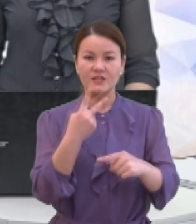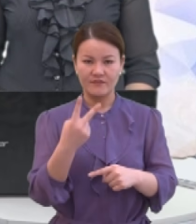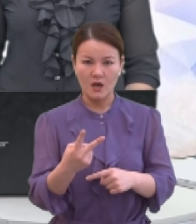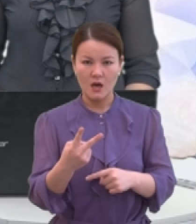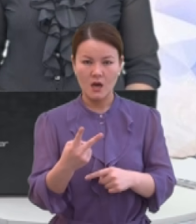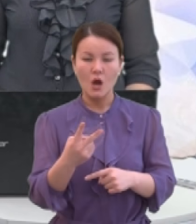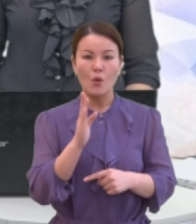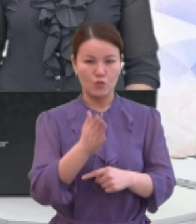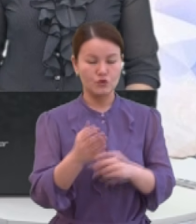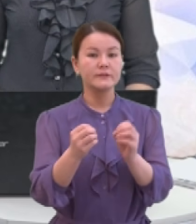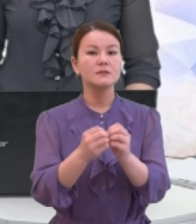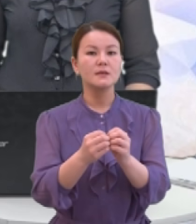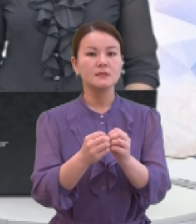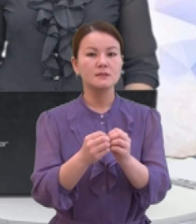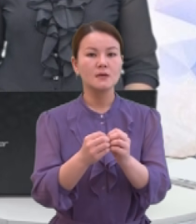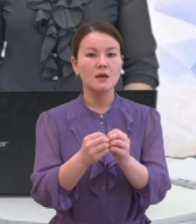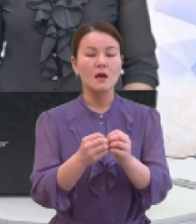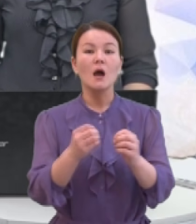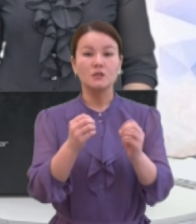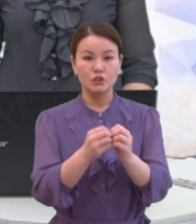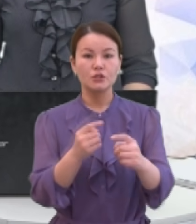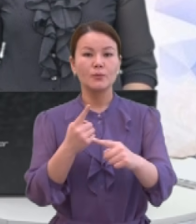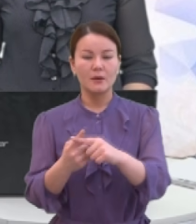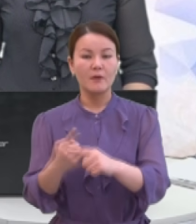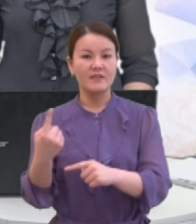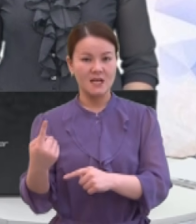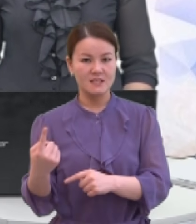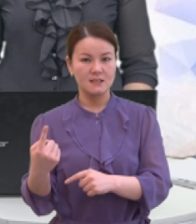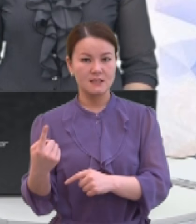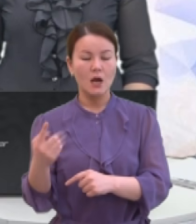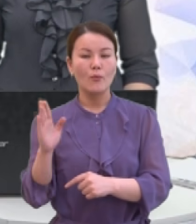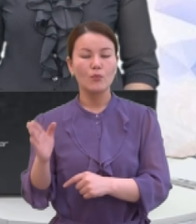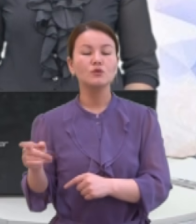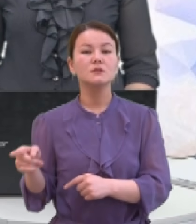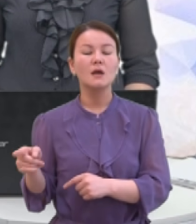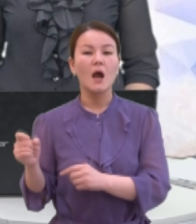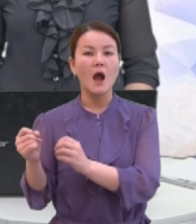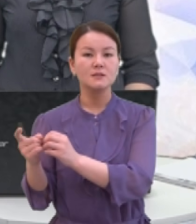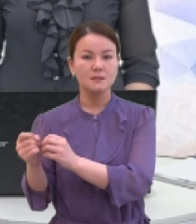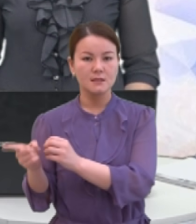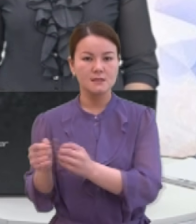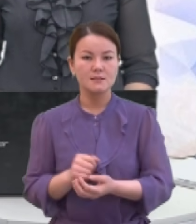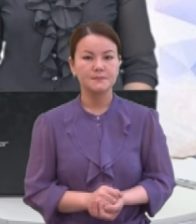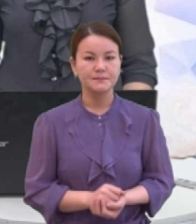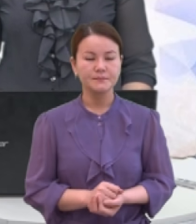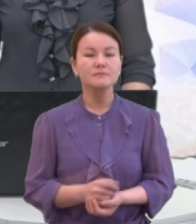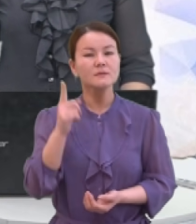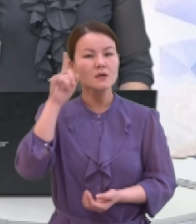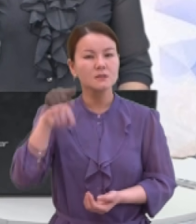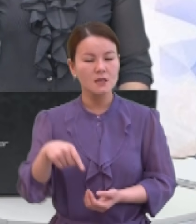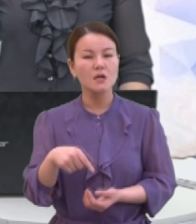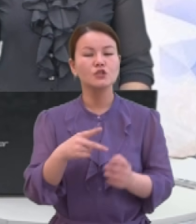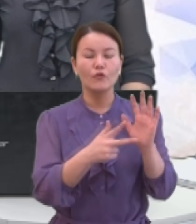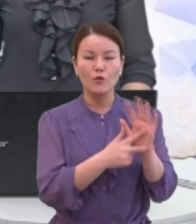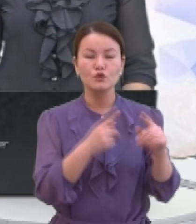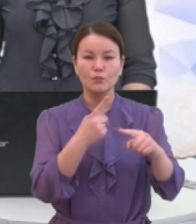получится 10 10 прибавить один получится 11 значит 8